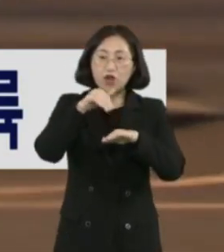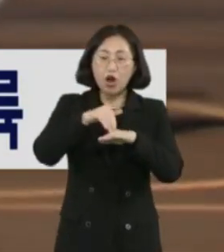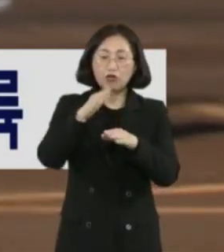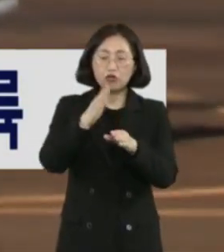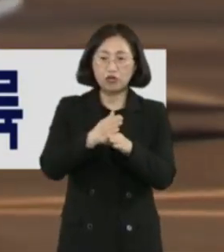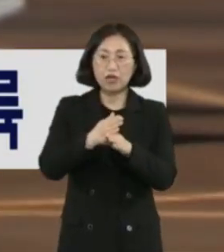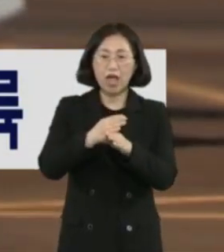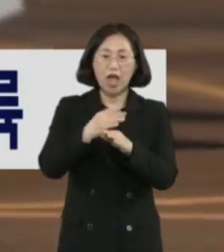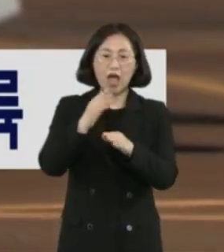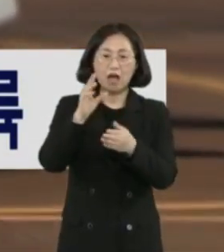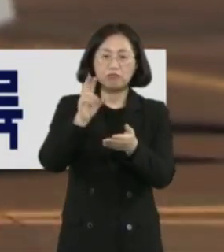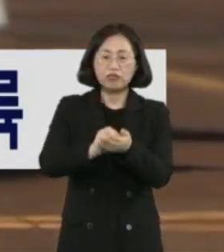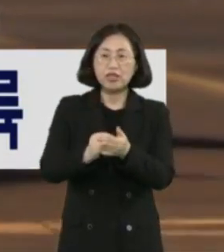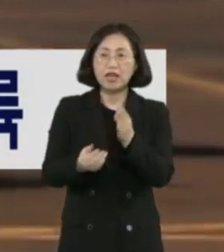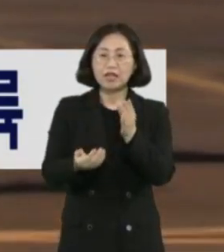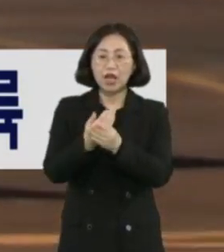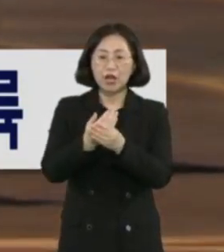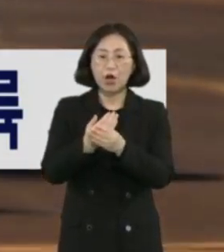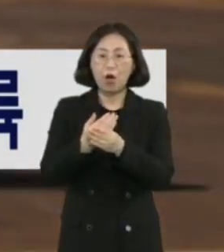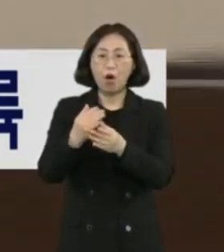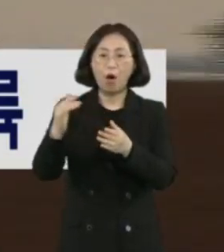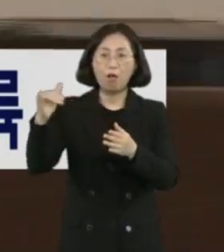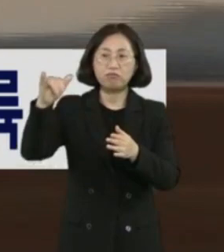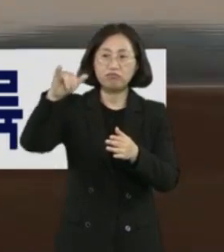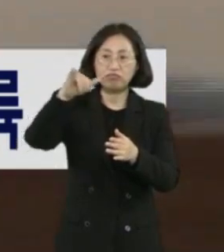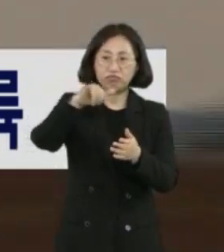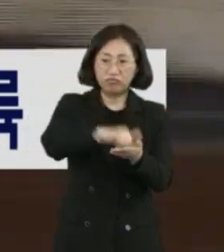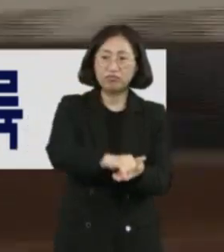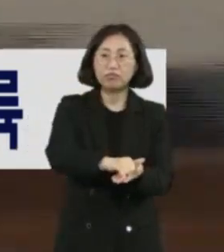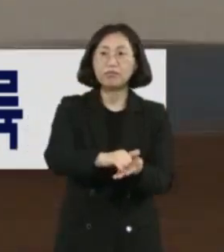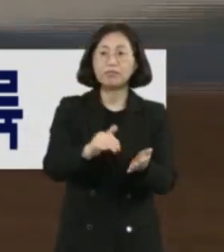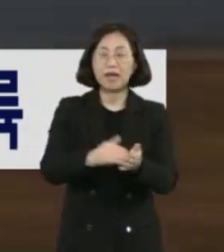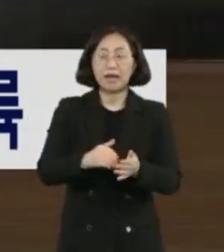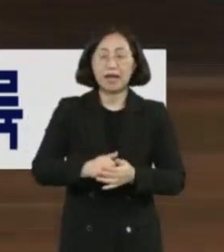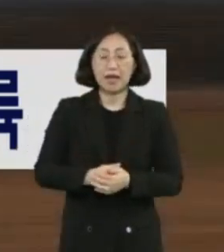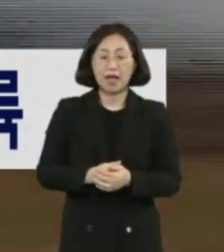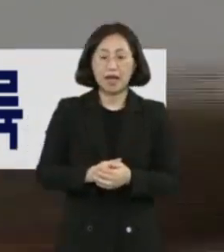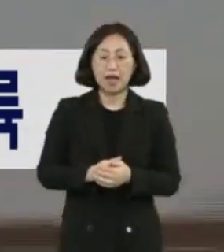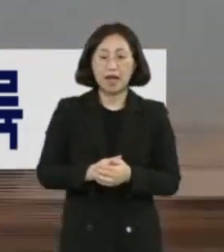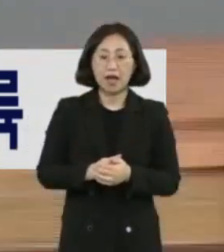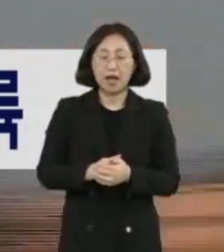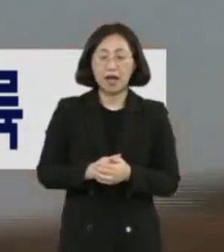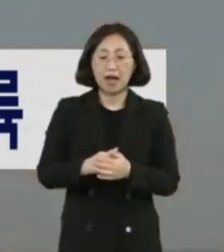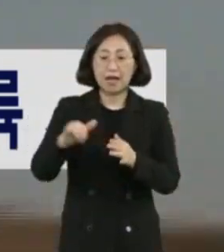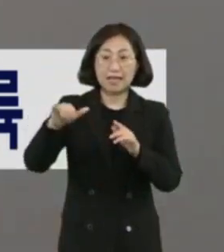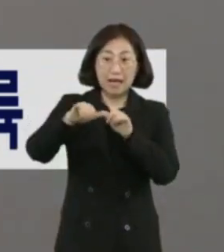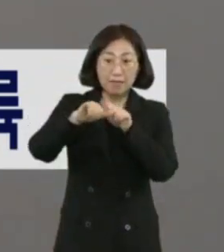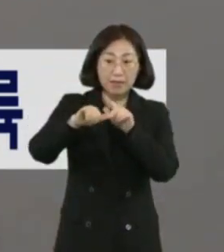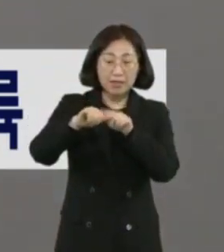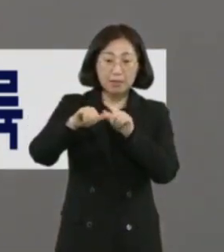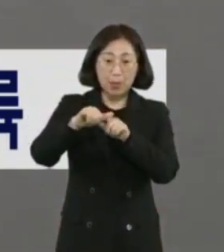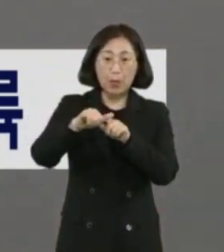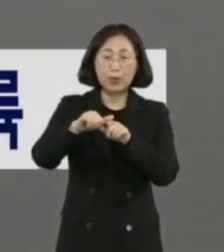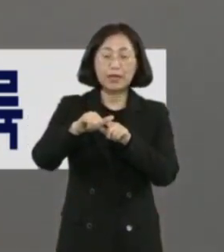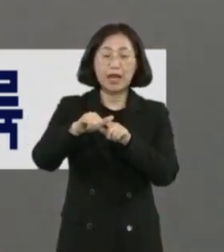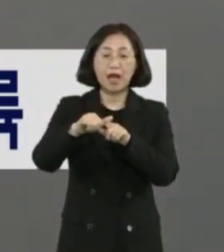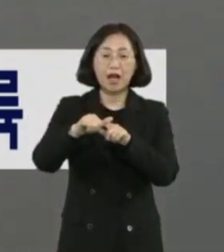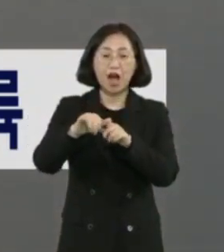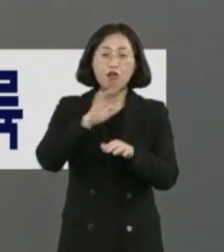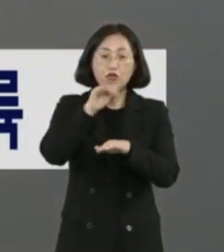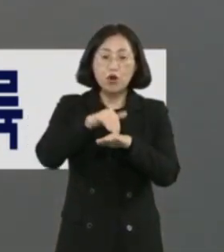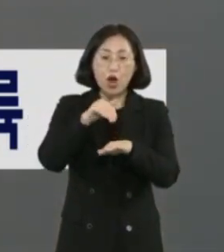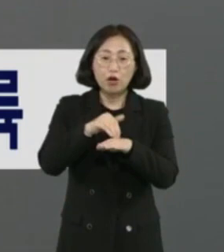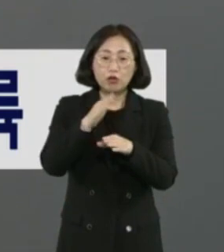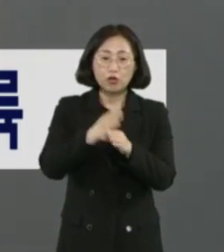비행 중 기체 이상으로 서산의 공군기지 활주로에 비상 착륙했습니다. 공군에 따르면 F-35A 한 대가 훈련